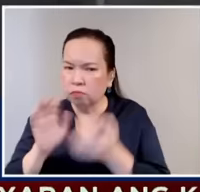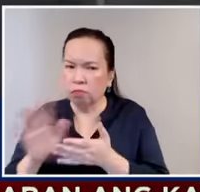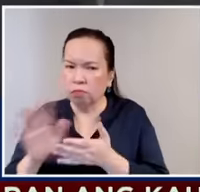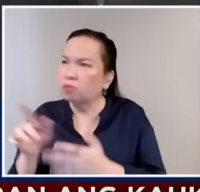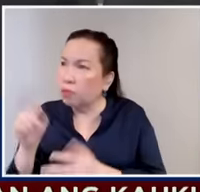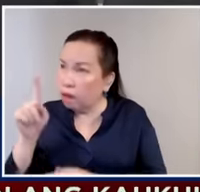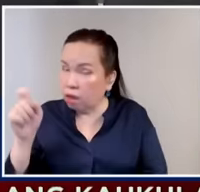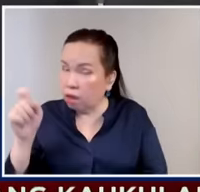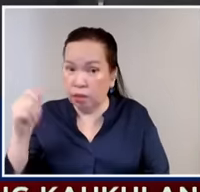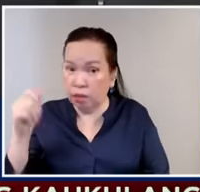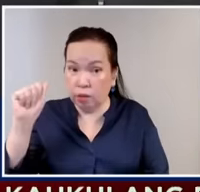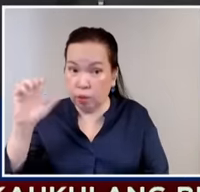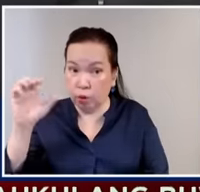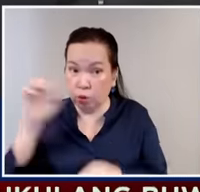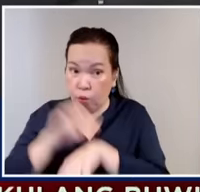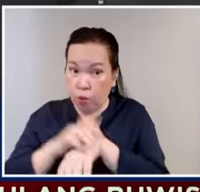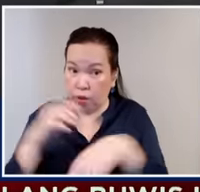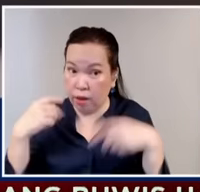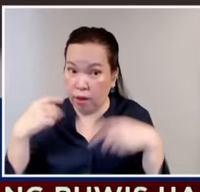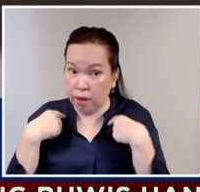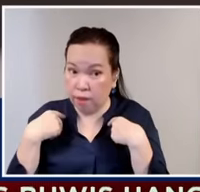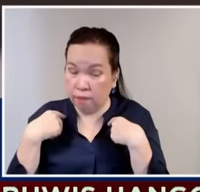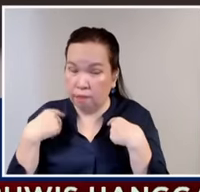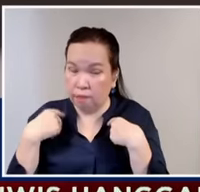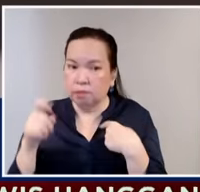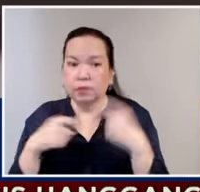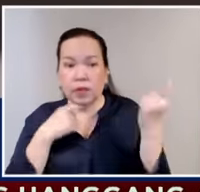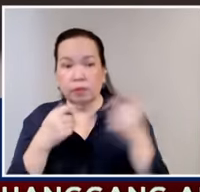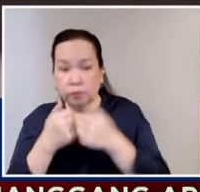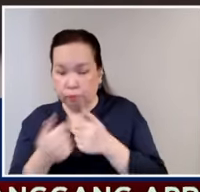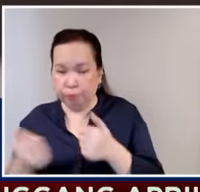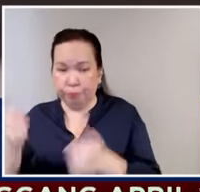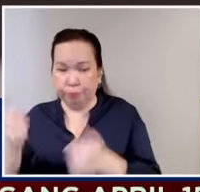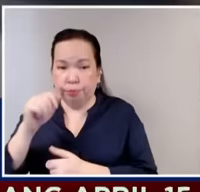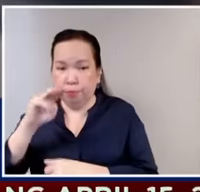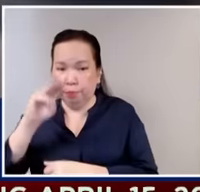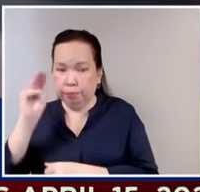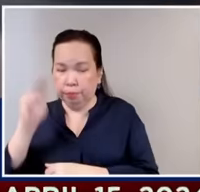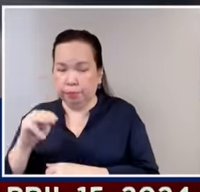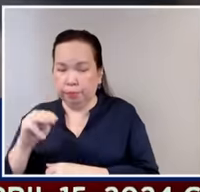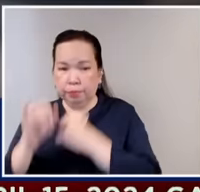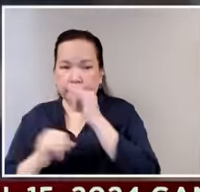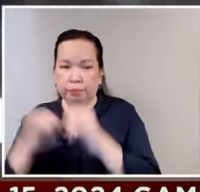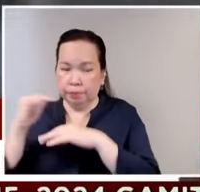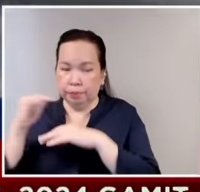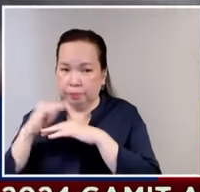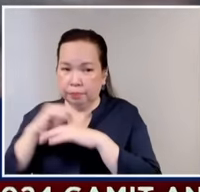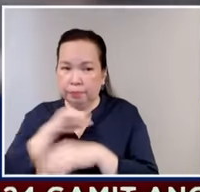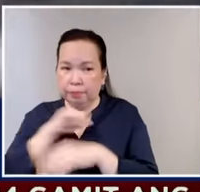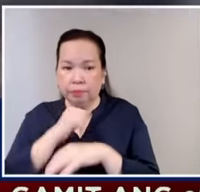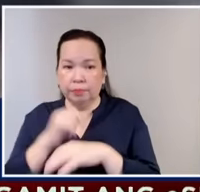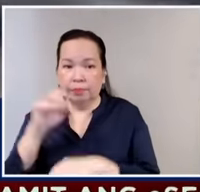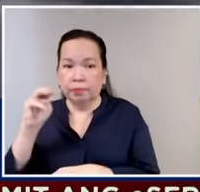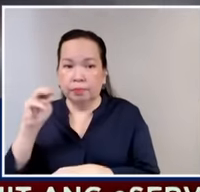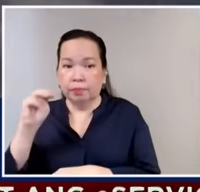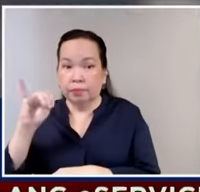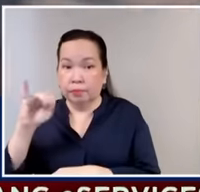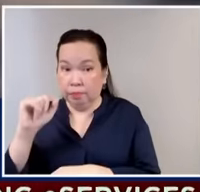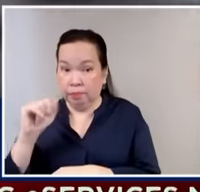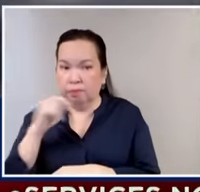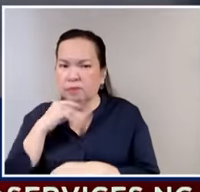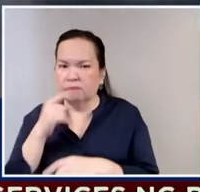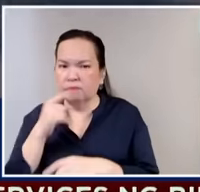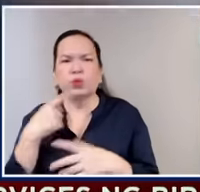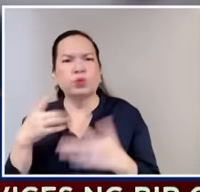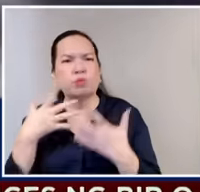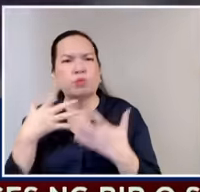natin. Ayon kay Manila International Airport Authority General Manager Eric Ines, dahil sa init ng panahon, nagkaroon